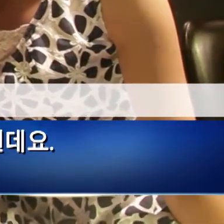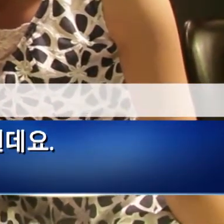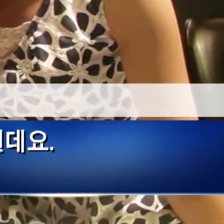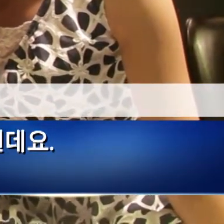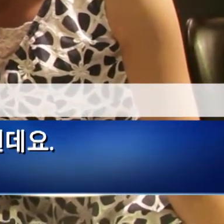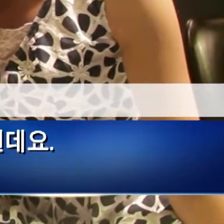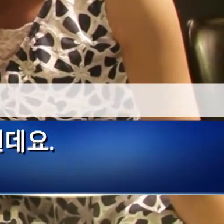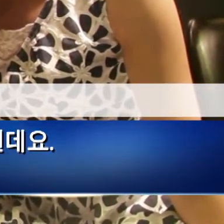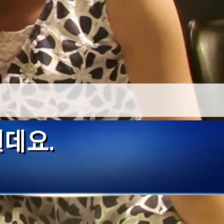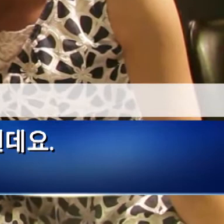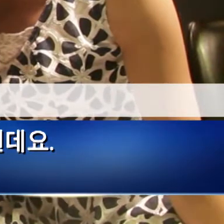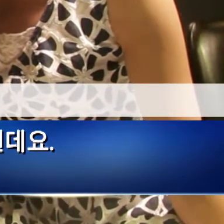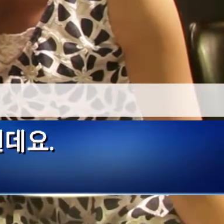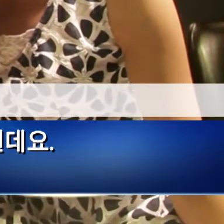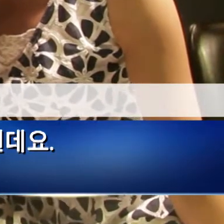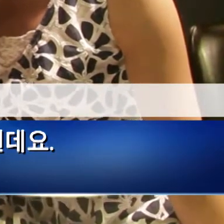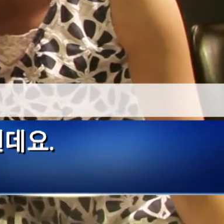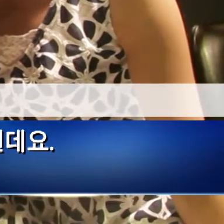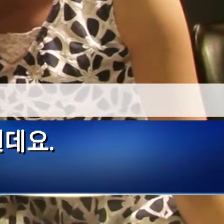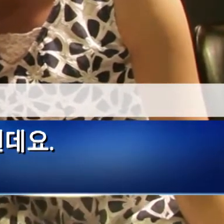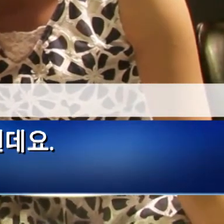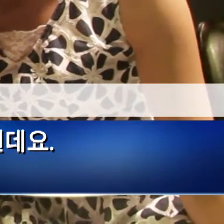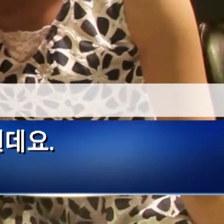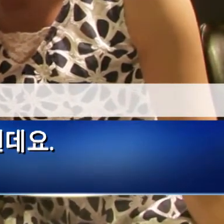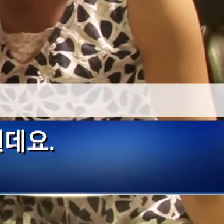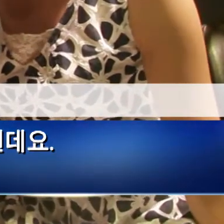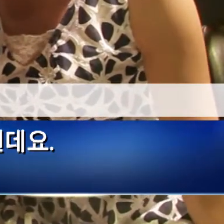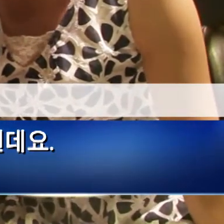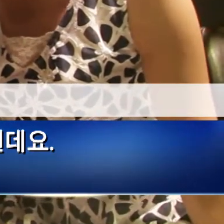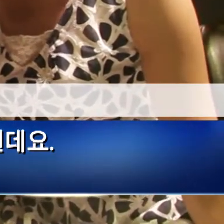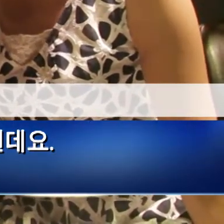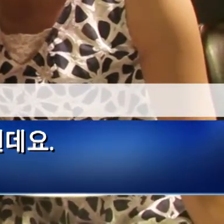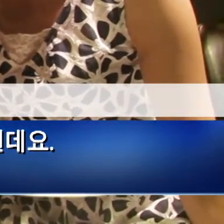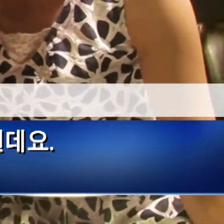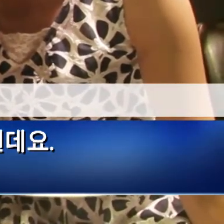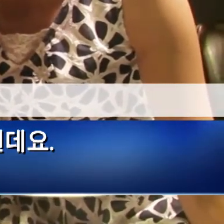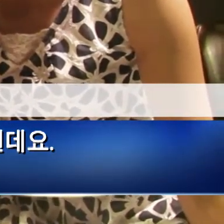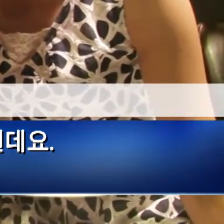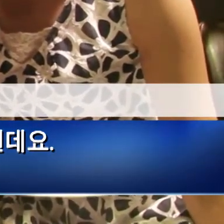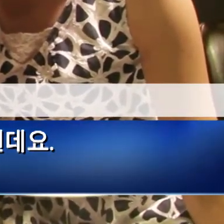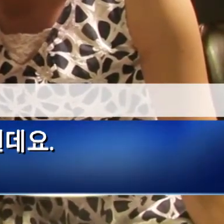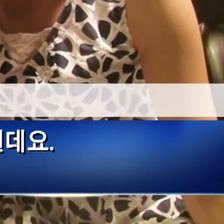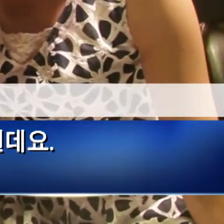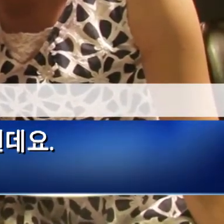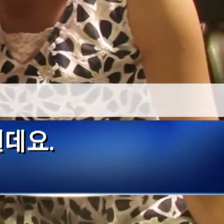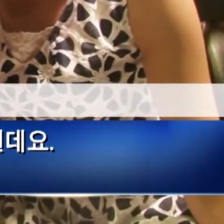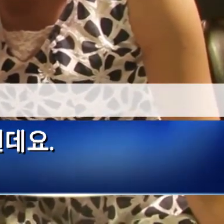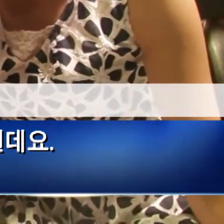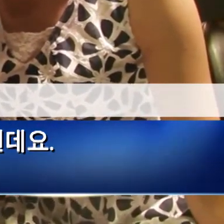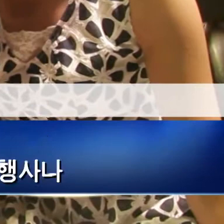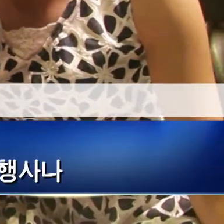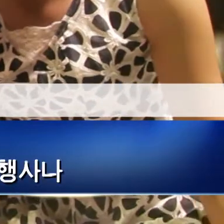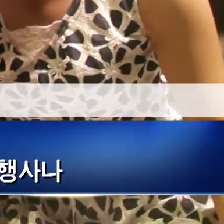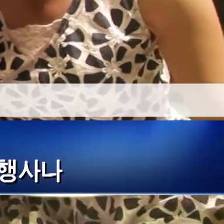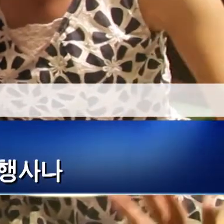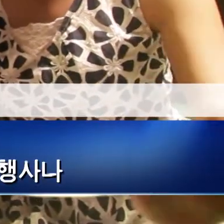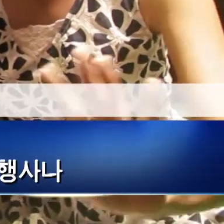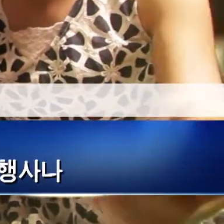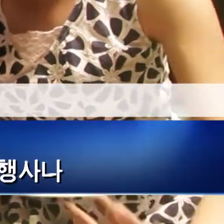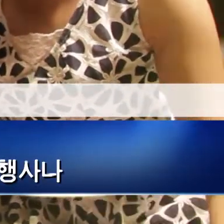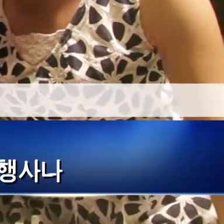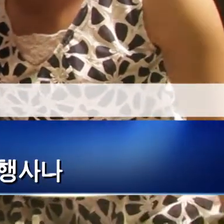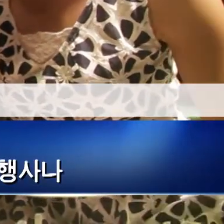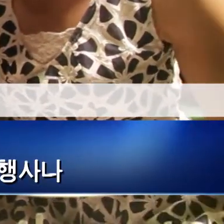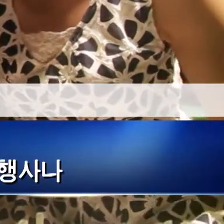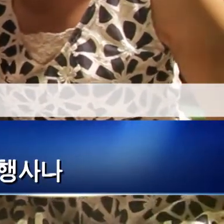이런 페스티벌 할 때마다 꼭 찾아가서 보는 편인데요. 좀 더 많이 했으면 좋겠고, 그냥 너무 좋아요. 음악 감상하면서